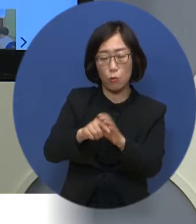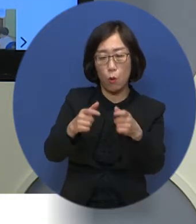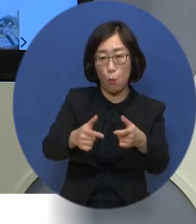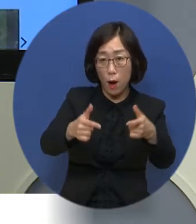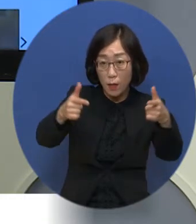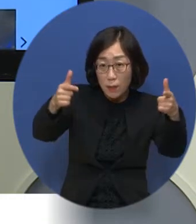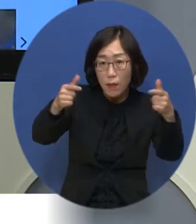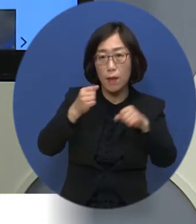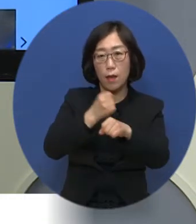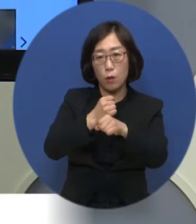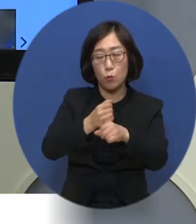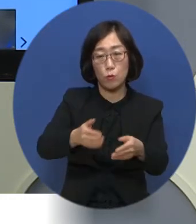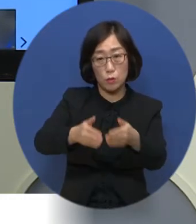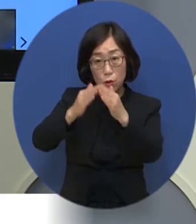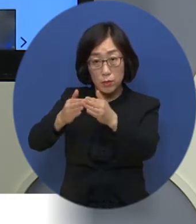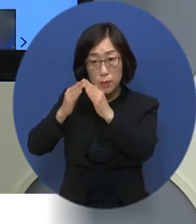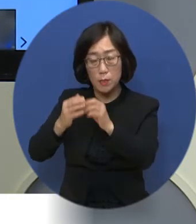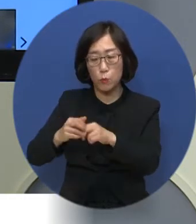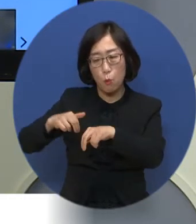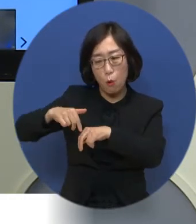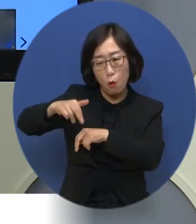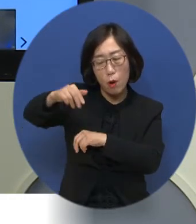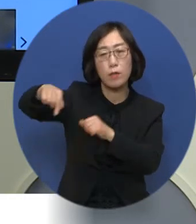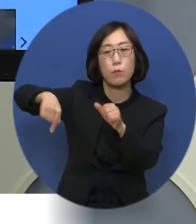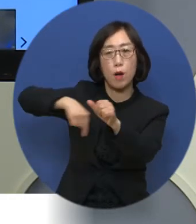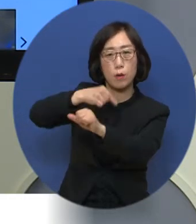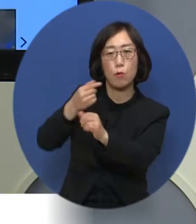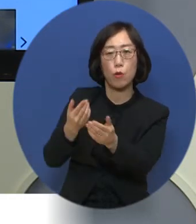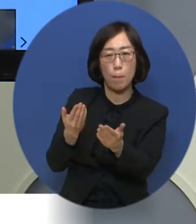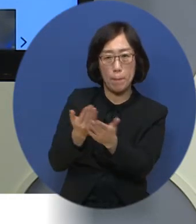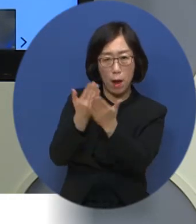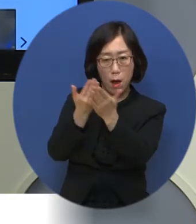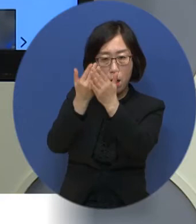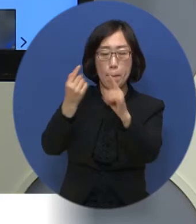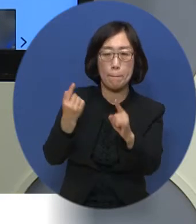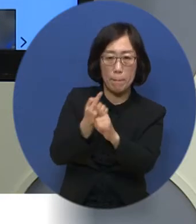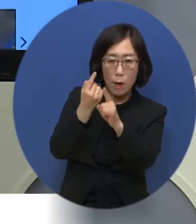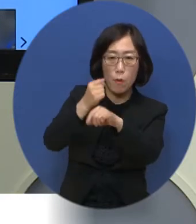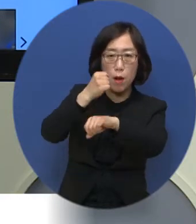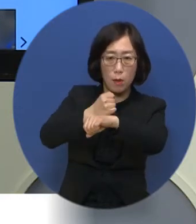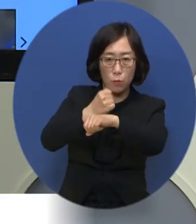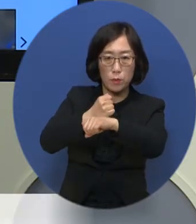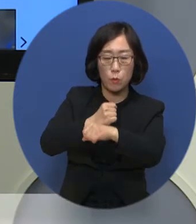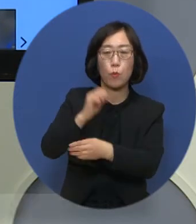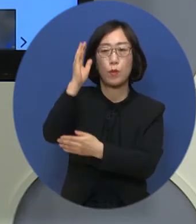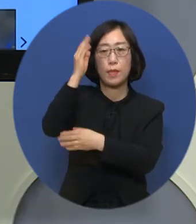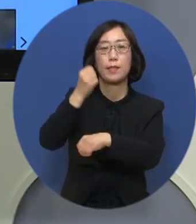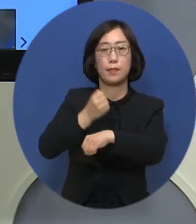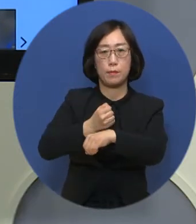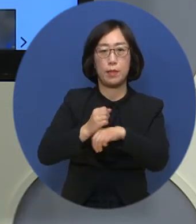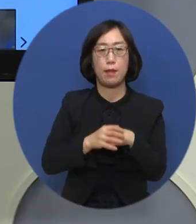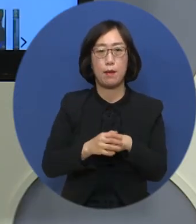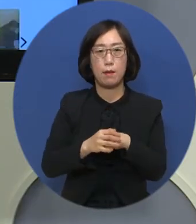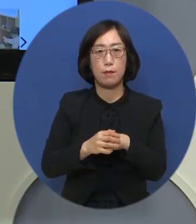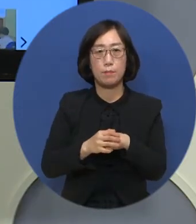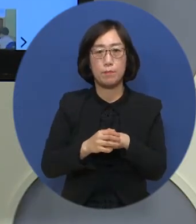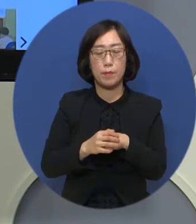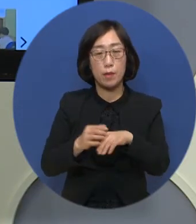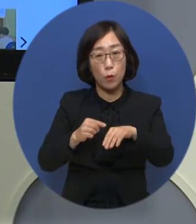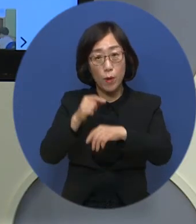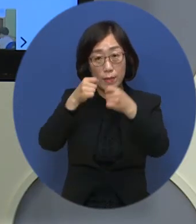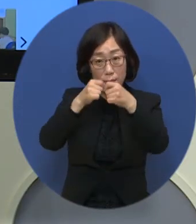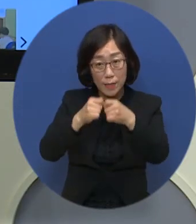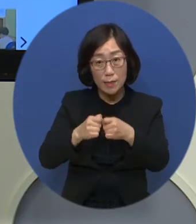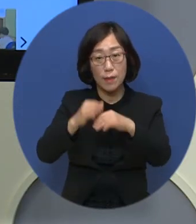설치와 보행환경 개선 등 관련 정책을 꾸준히 주제 해나갈 것이라고 말했습니다 이렇게